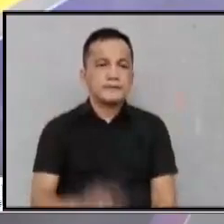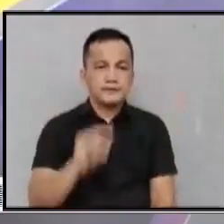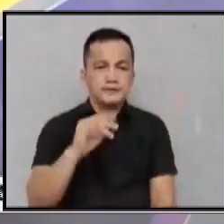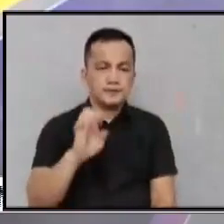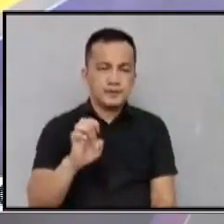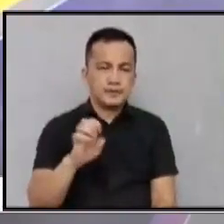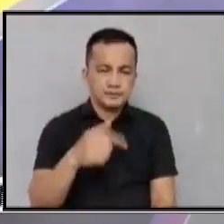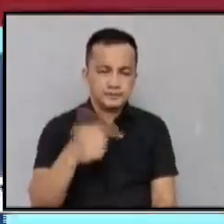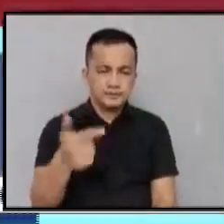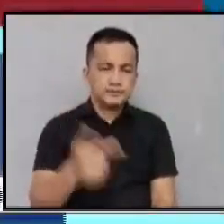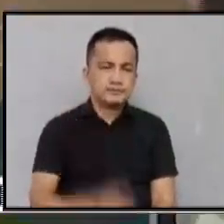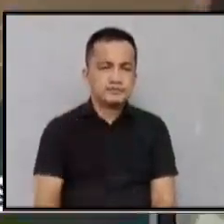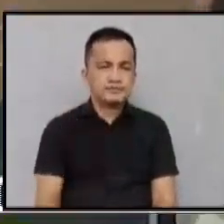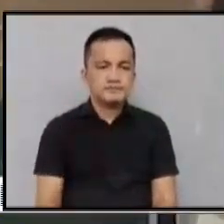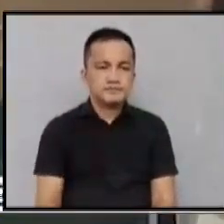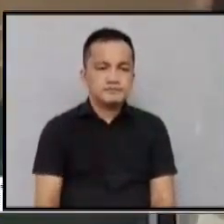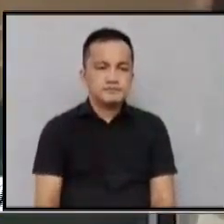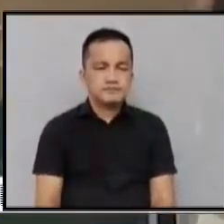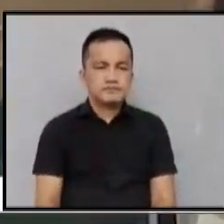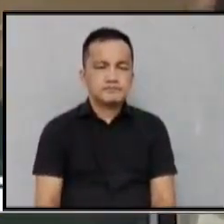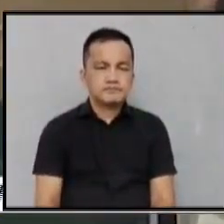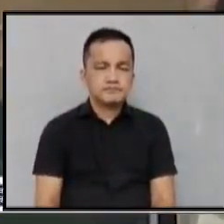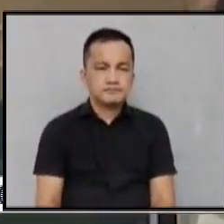shine, Mike.